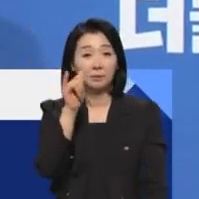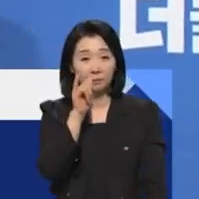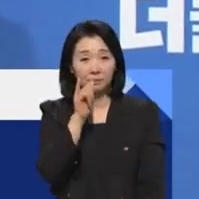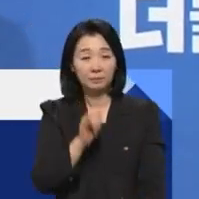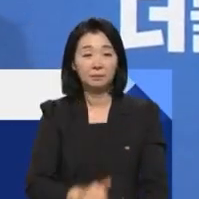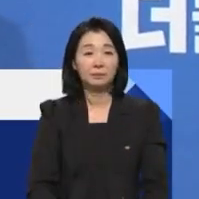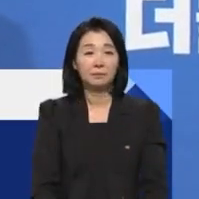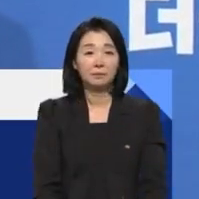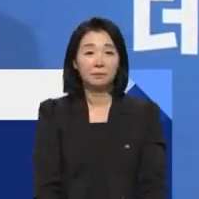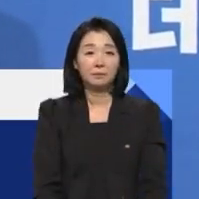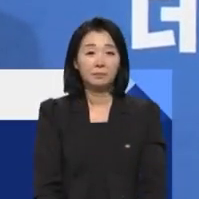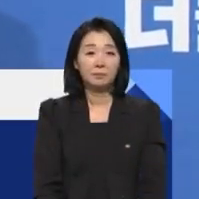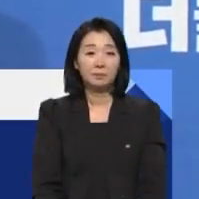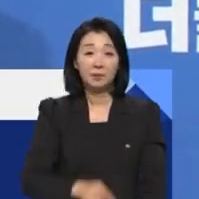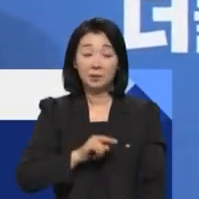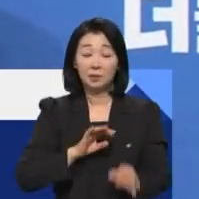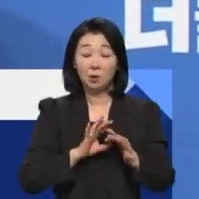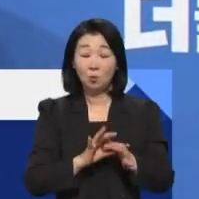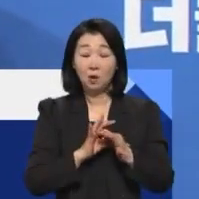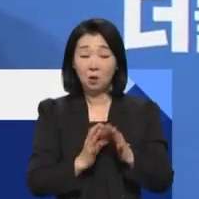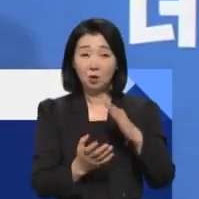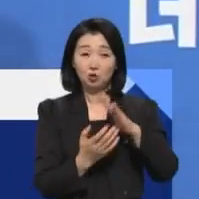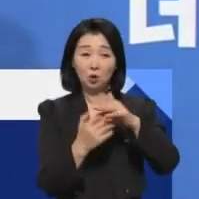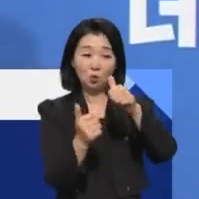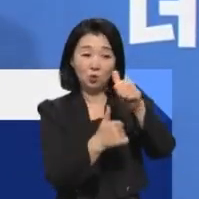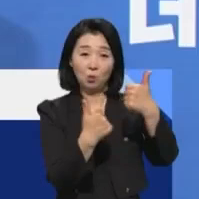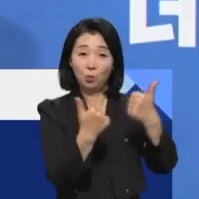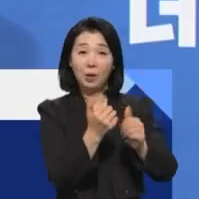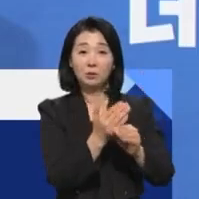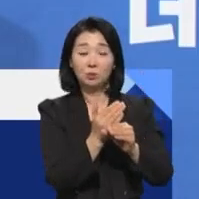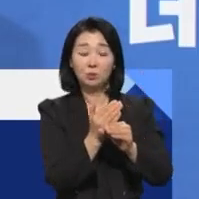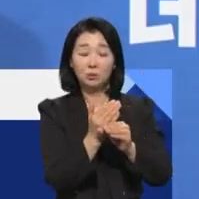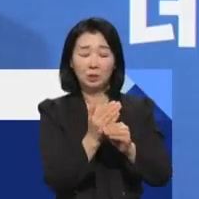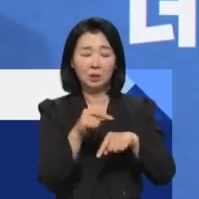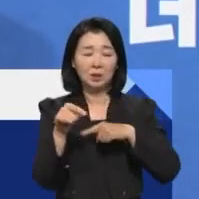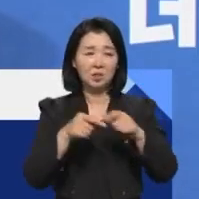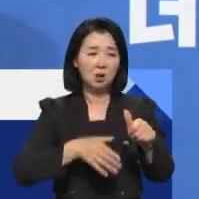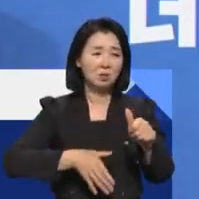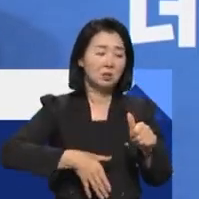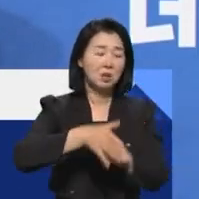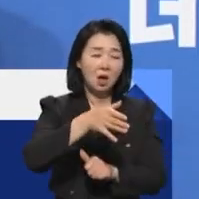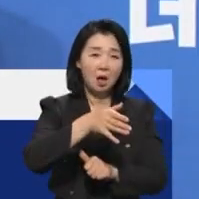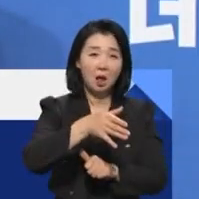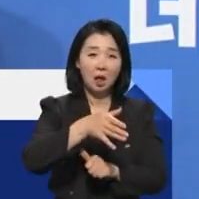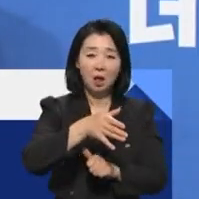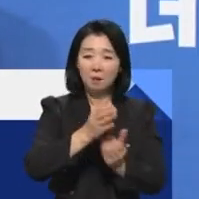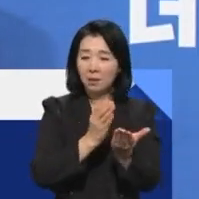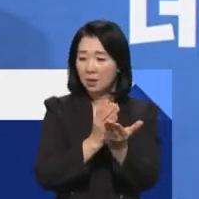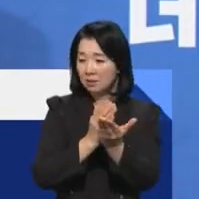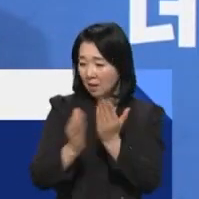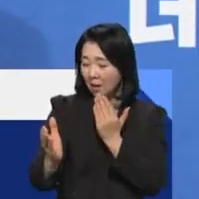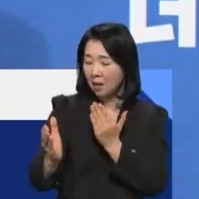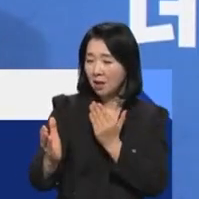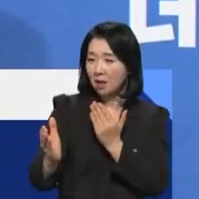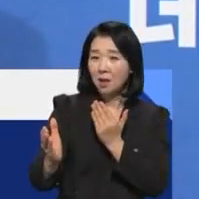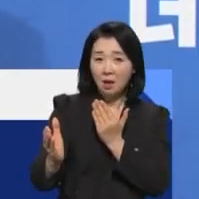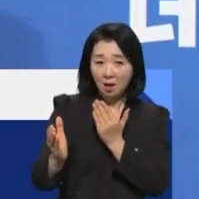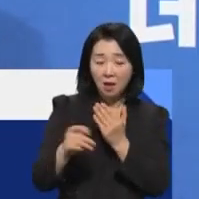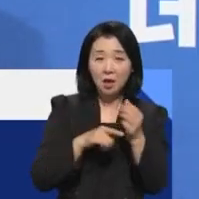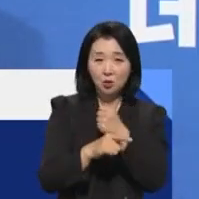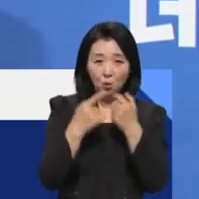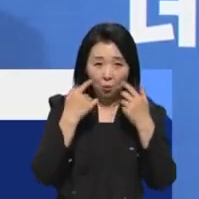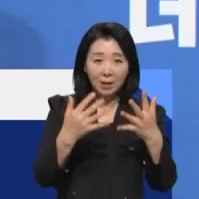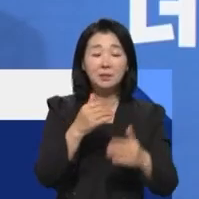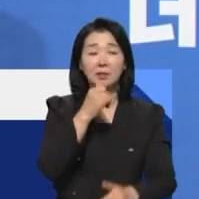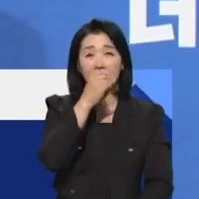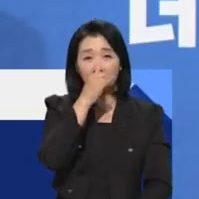있었고 관련해서 최고위원회가 열렸습니다. 정치 탄압 등 부당한 이유가 있다고 인정을 하고 당헌